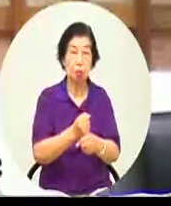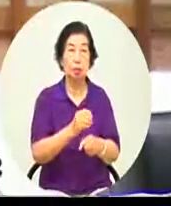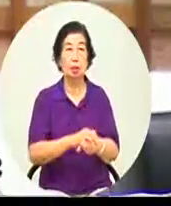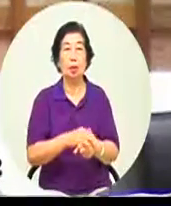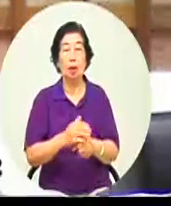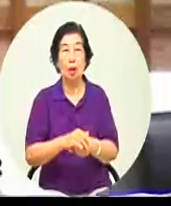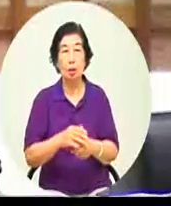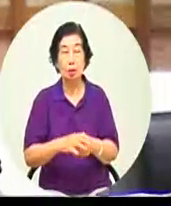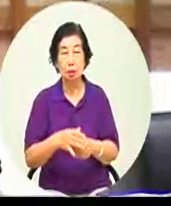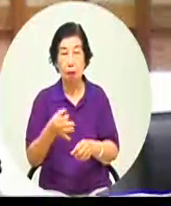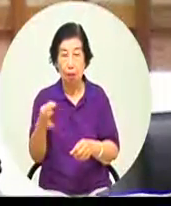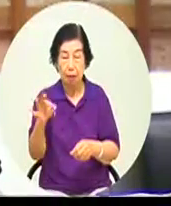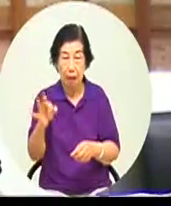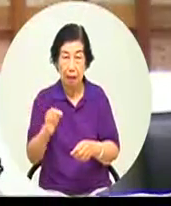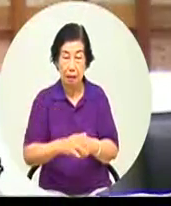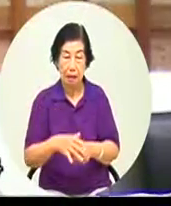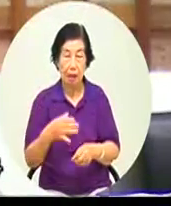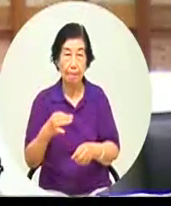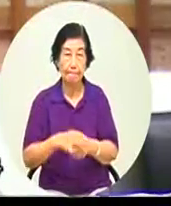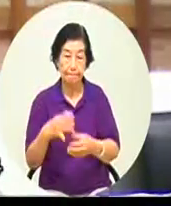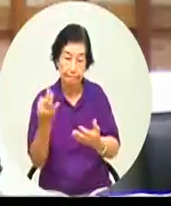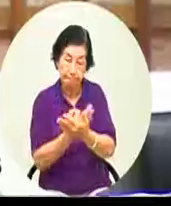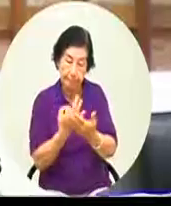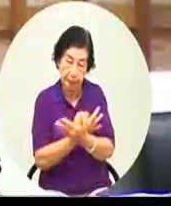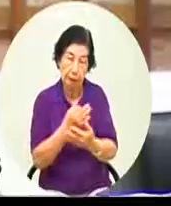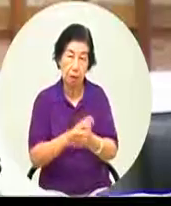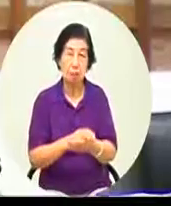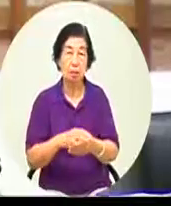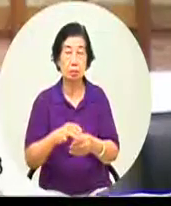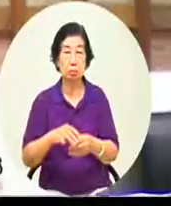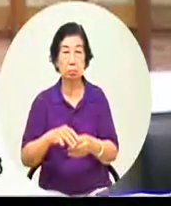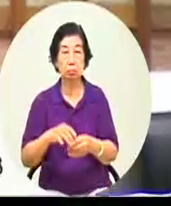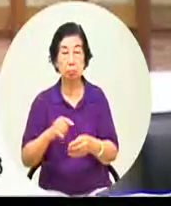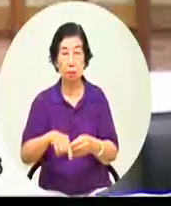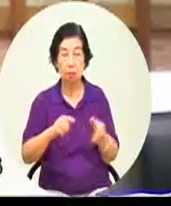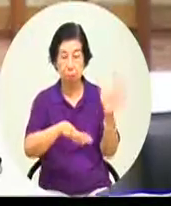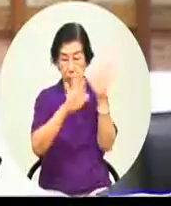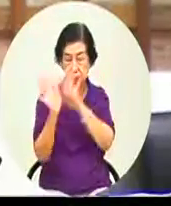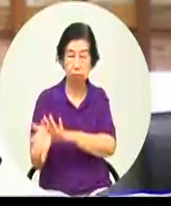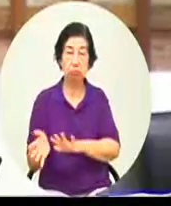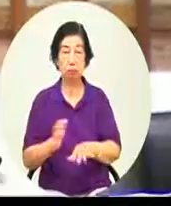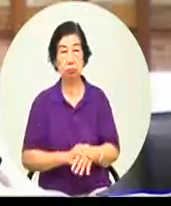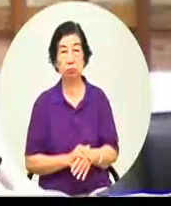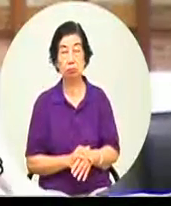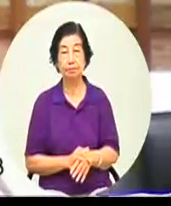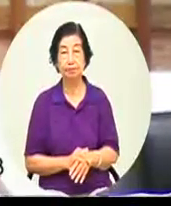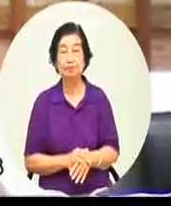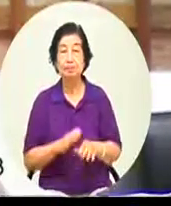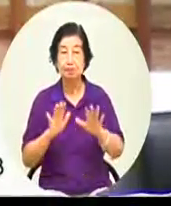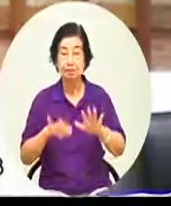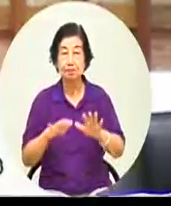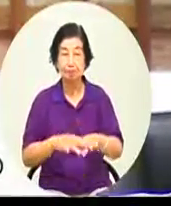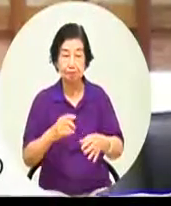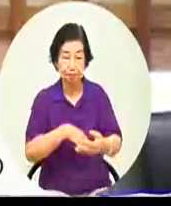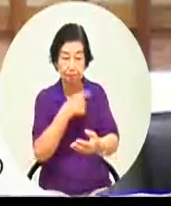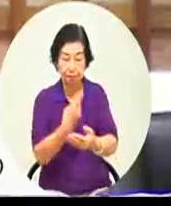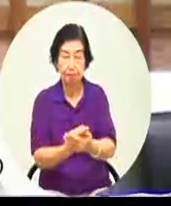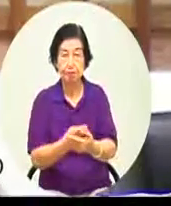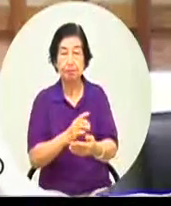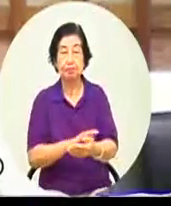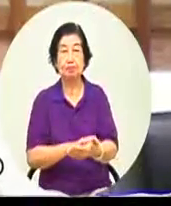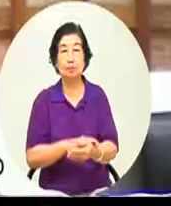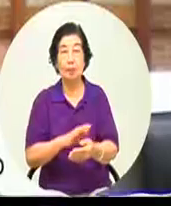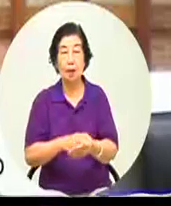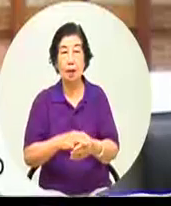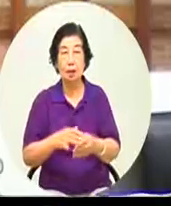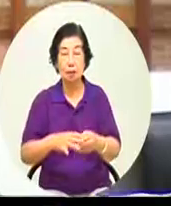的一个法案，这个案子里面，这个整个的一个，当然我们的整体大众交通运输它是以持平